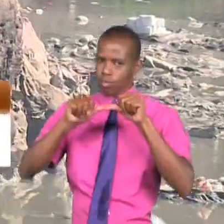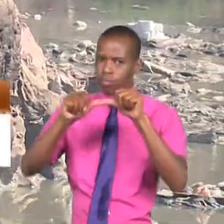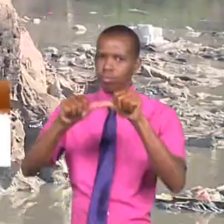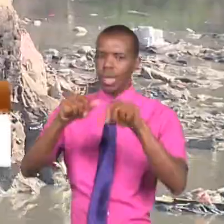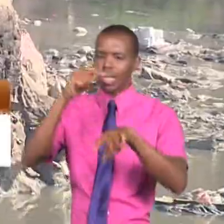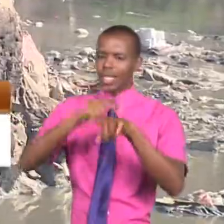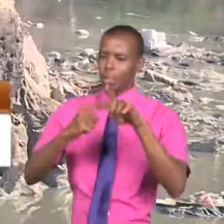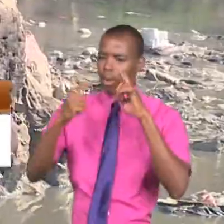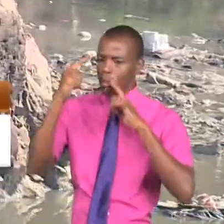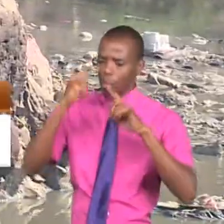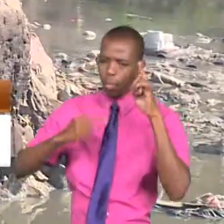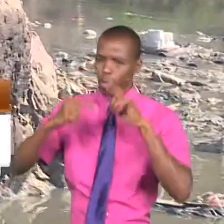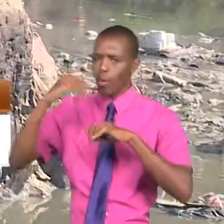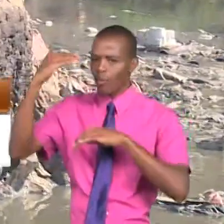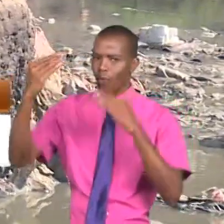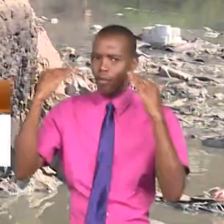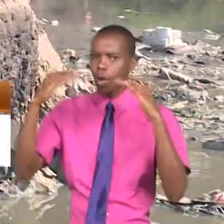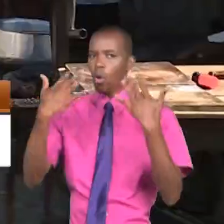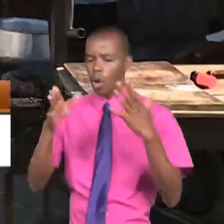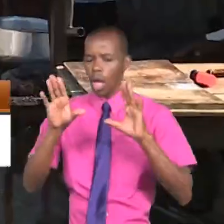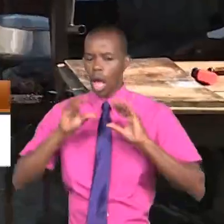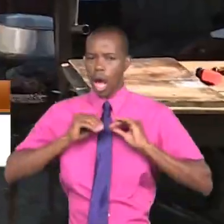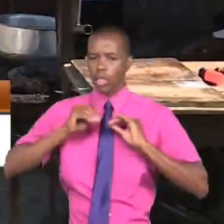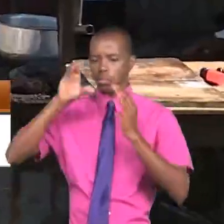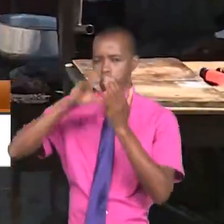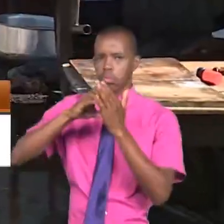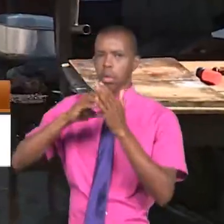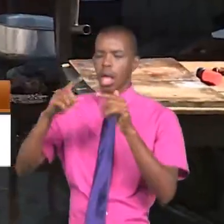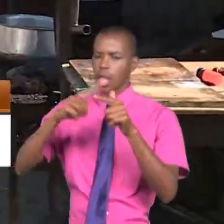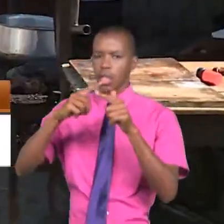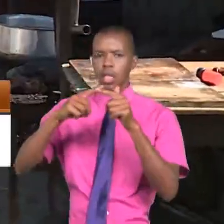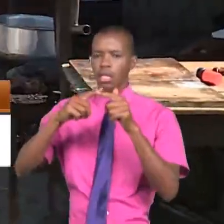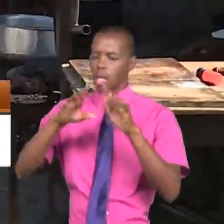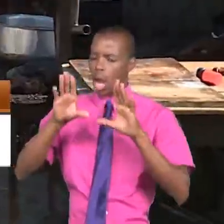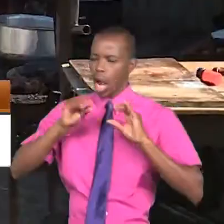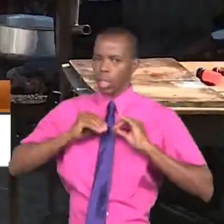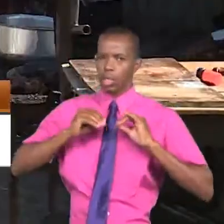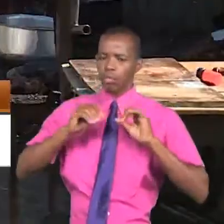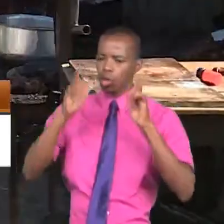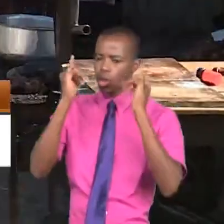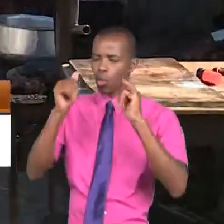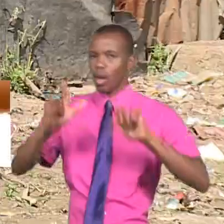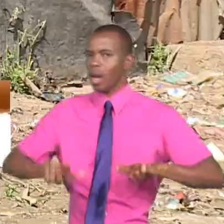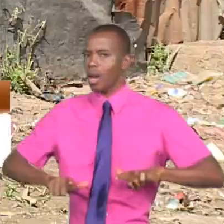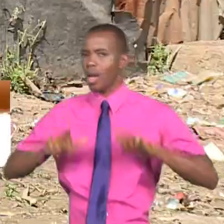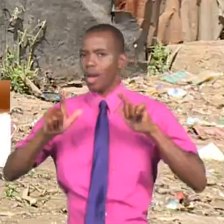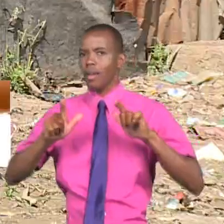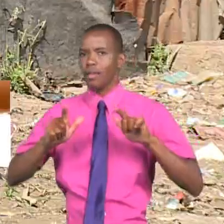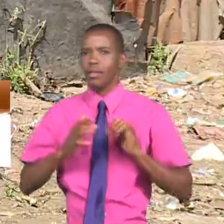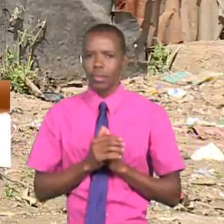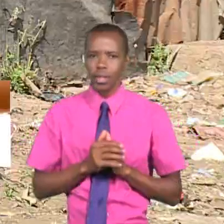machozi yakiwarudi tumboni, ama walikubali hali yao na kufuata mkondo huu kama kurasa mpya kwa maisha yao. Je,